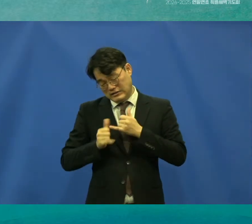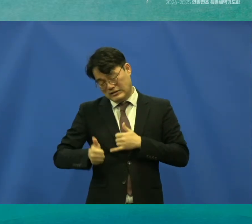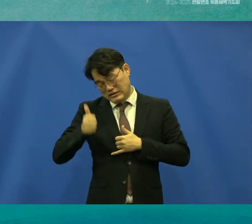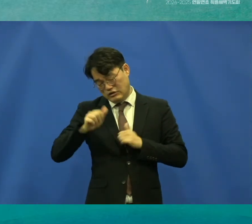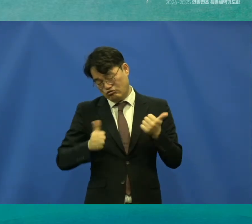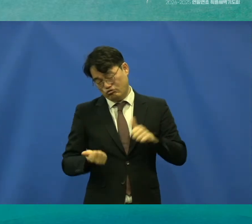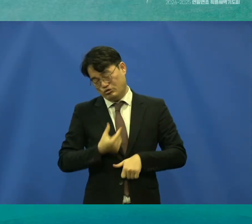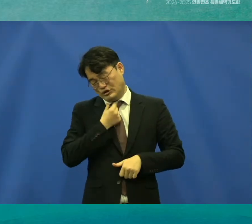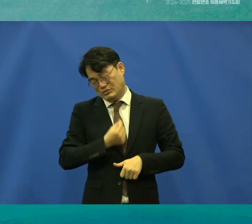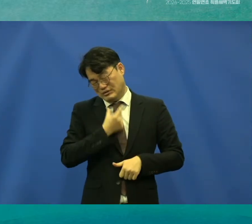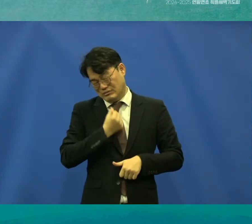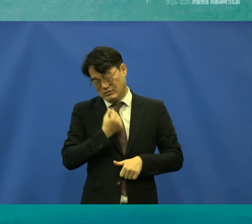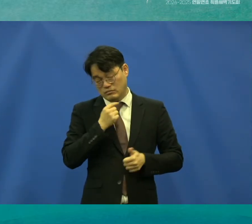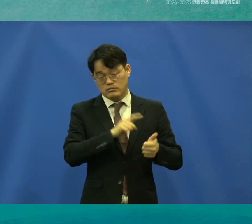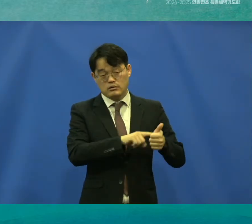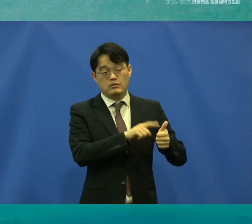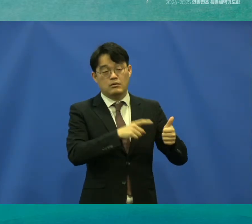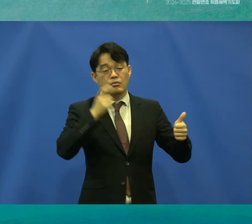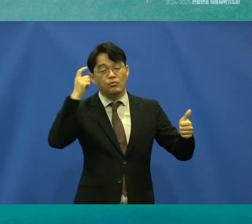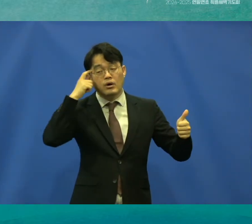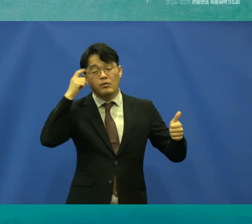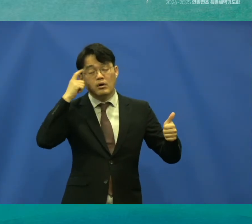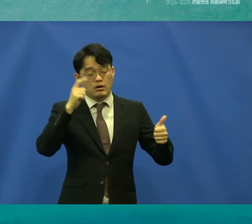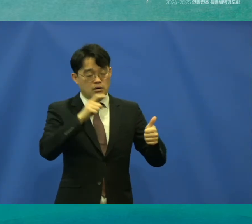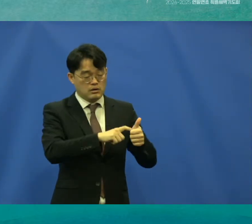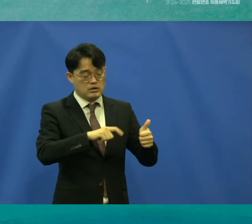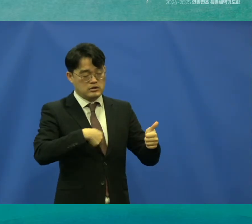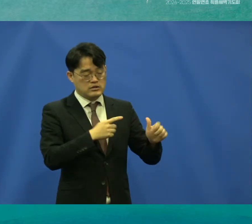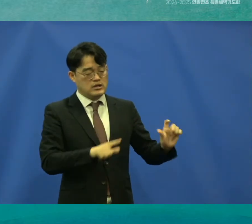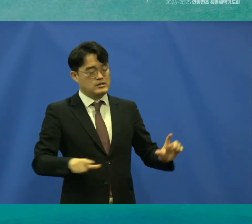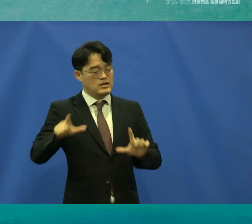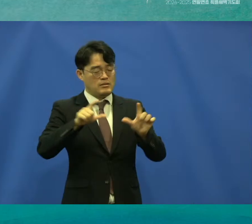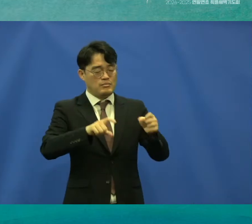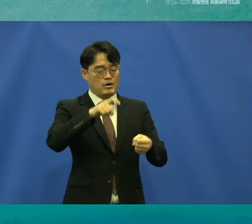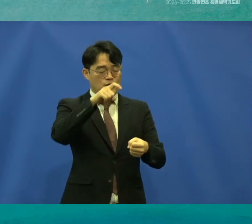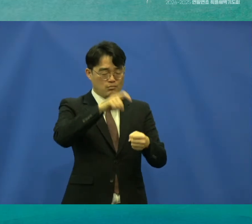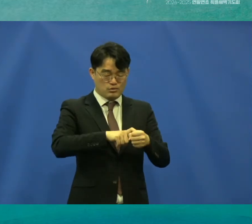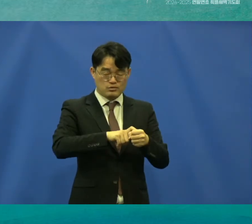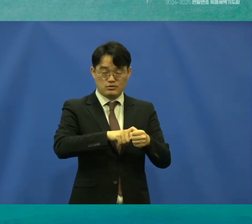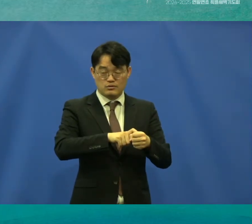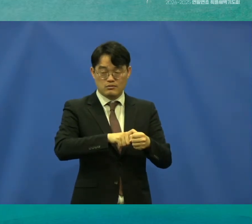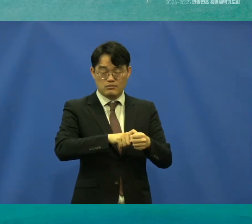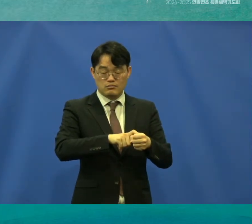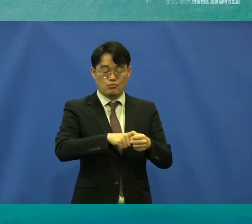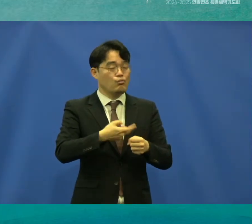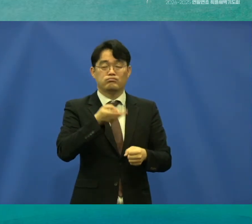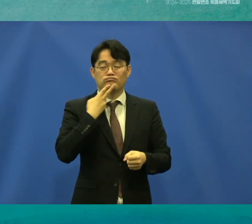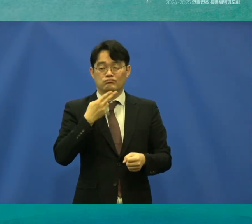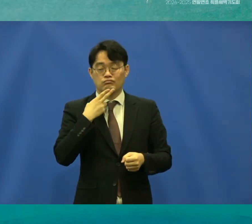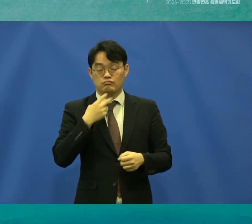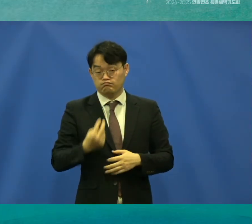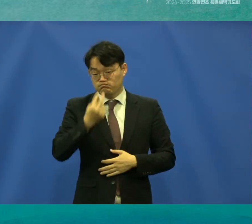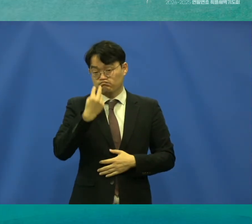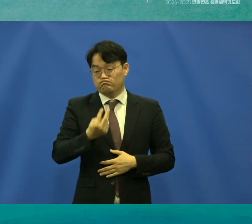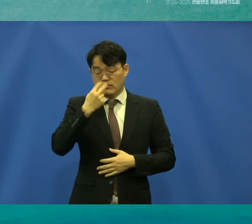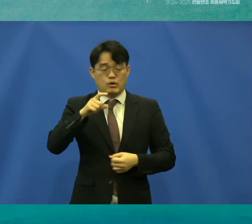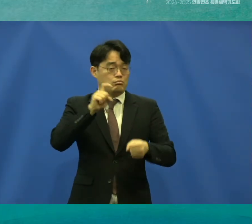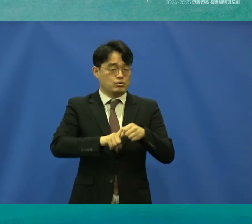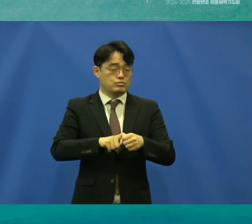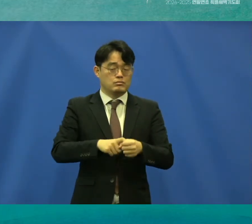될 내 영혼을 흔들어대는, 존재를 흔드는 삶의 이유와 목적을 모르니까